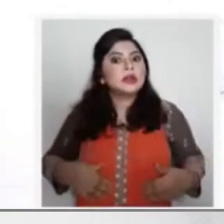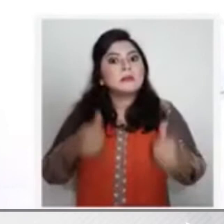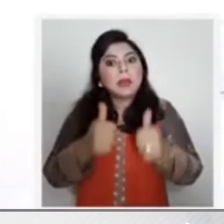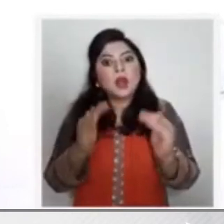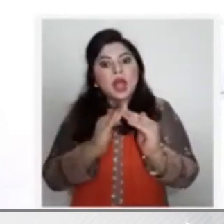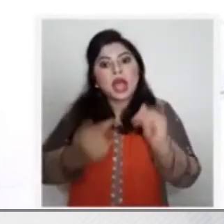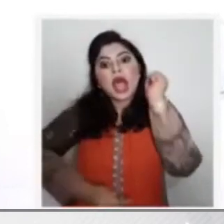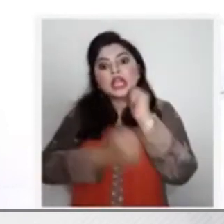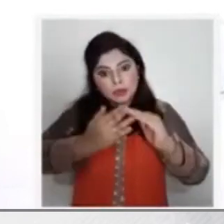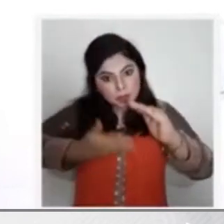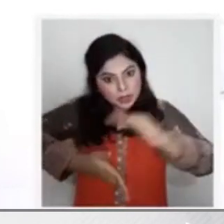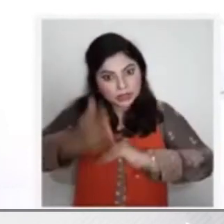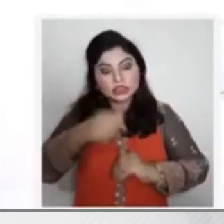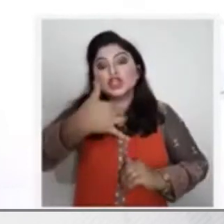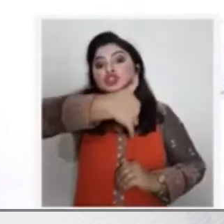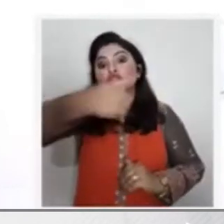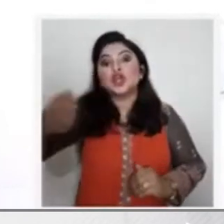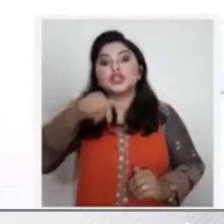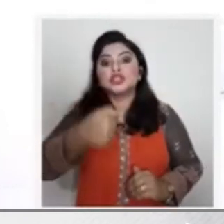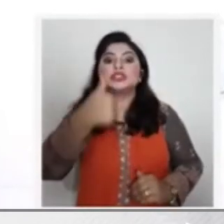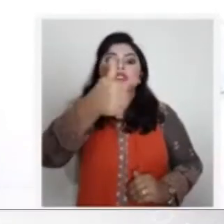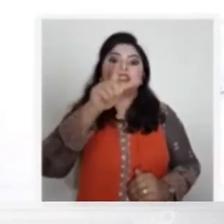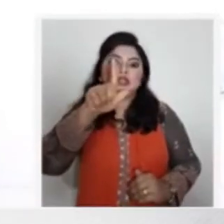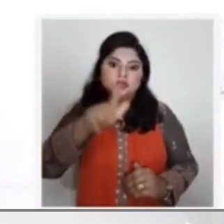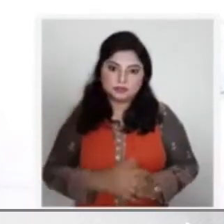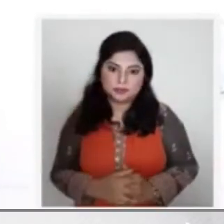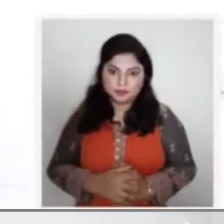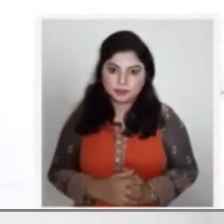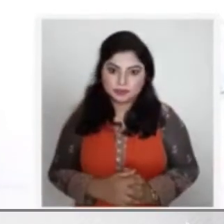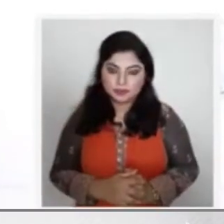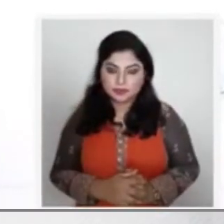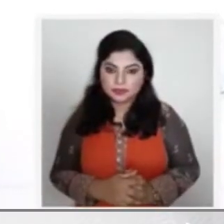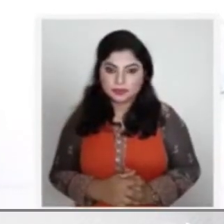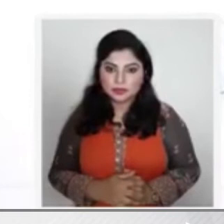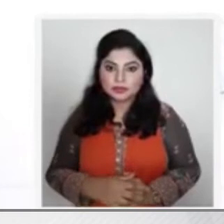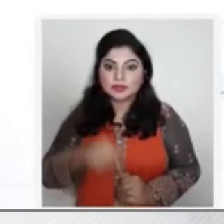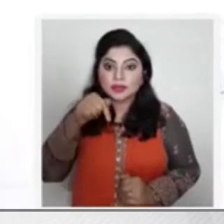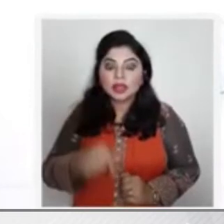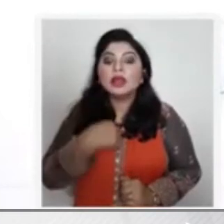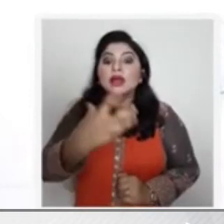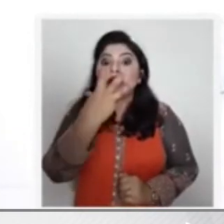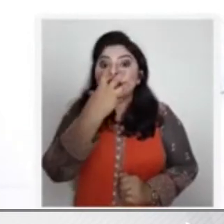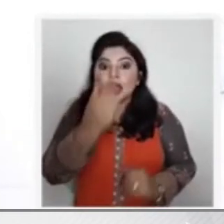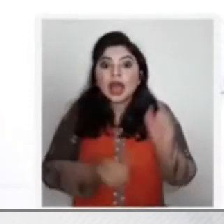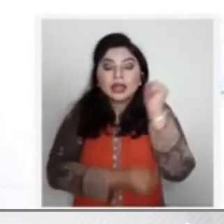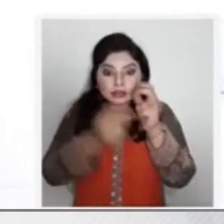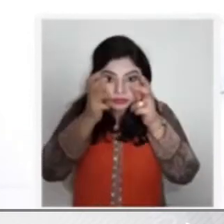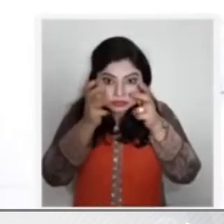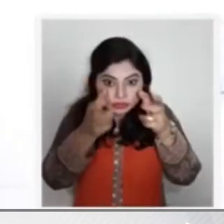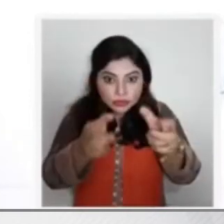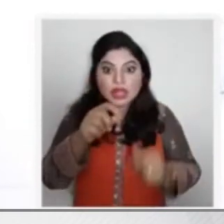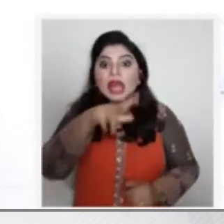ভর্তিকৃত রোগীর সংখ্যা ৫৭৮ জন। ২৪ ঘন্টায় ছাড় পেয়েছেন হাসপাতাল থেকে ৬৬৭ জন।